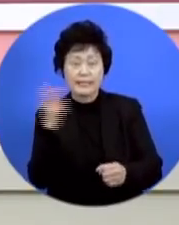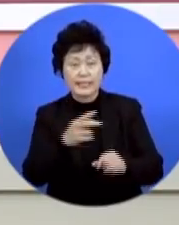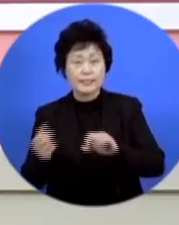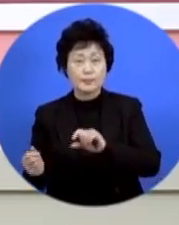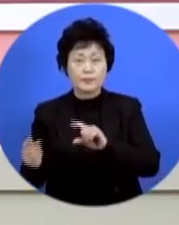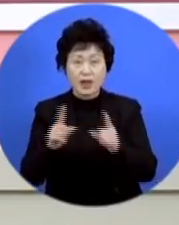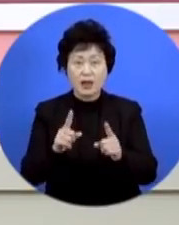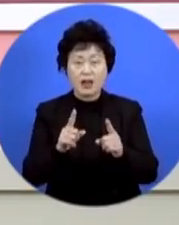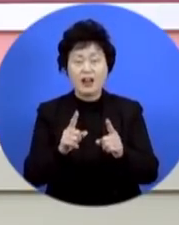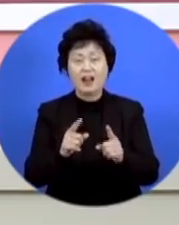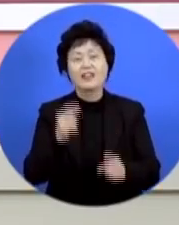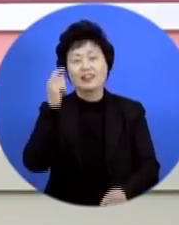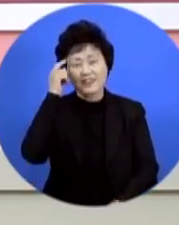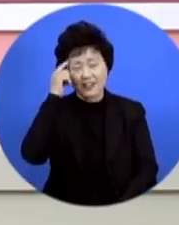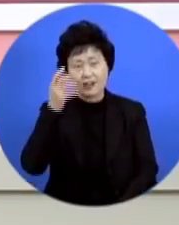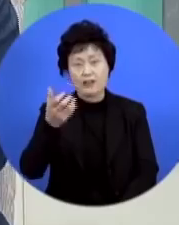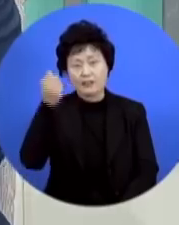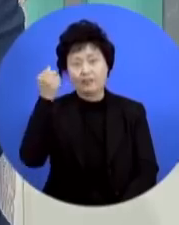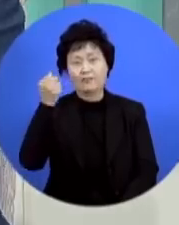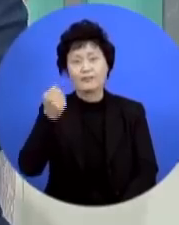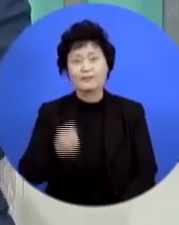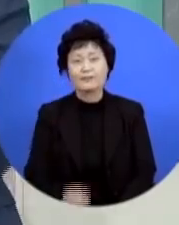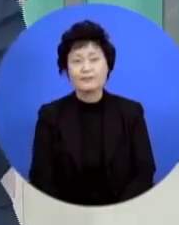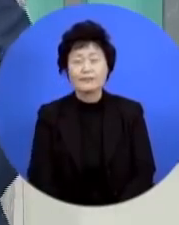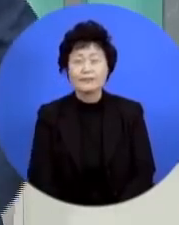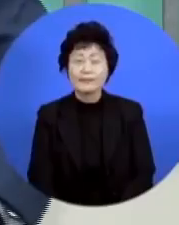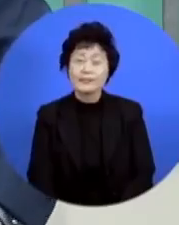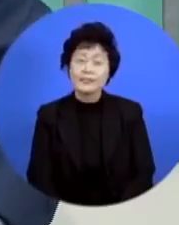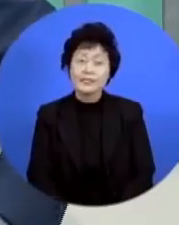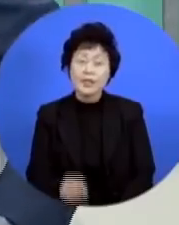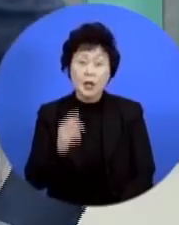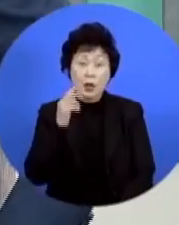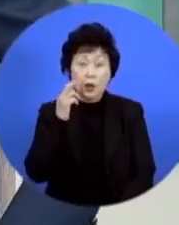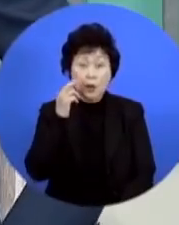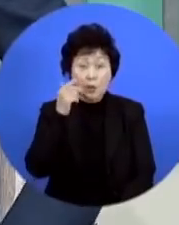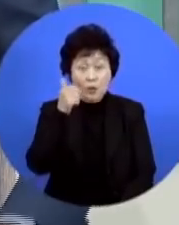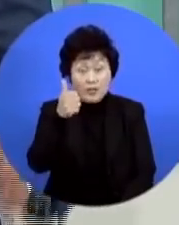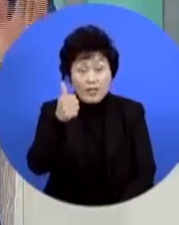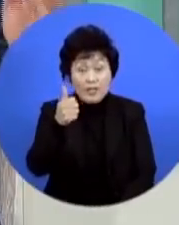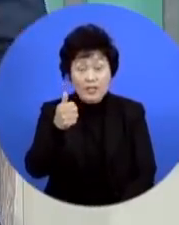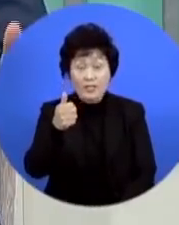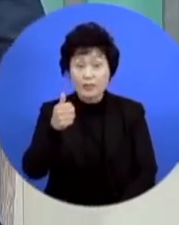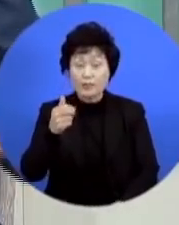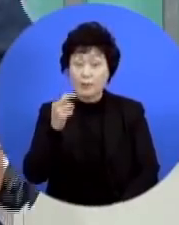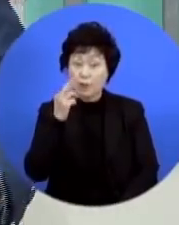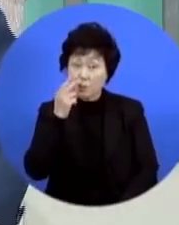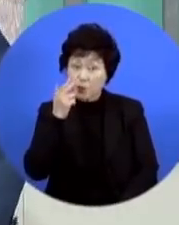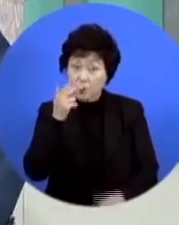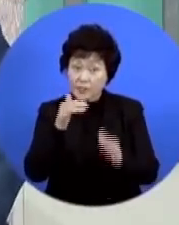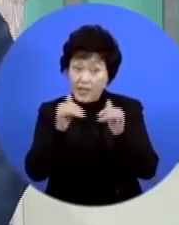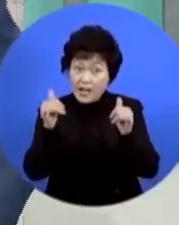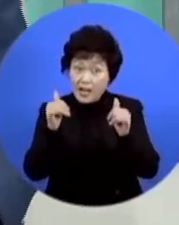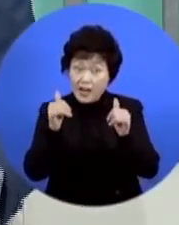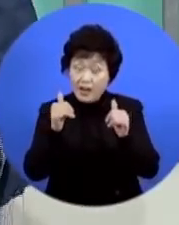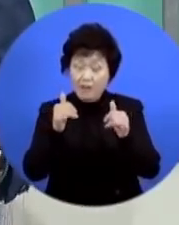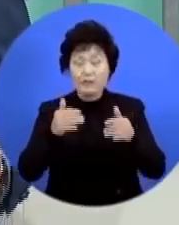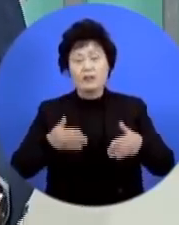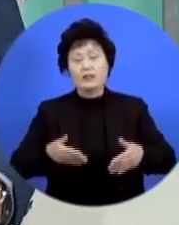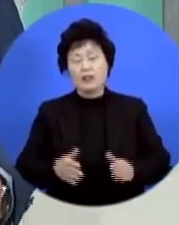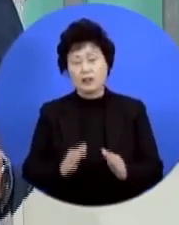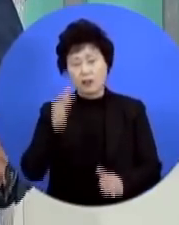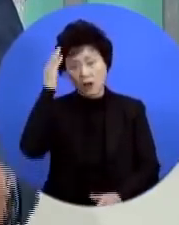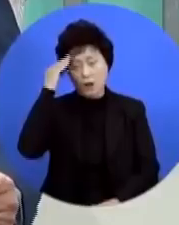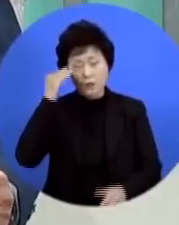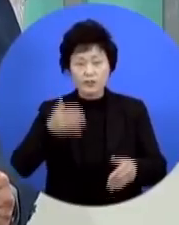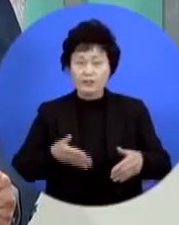빠지고 저는 그걸 믿습니다. 자 목사님 저 미국 출신이에요. 태어나긴 여기서 태어나셨어요, 그렇죠? 그 얘기 좀 해주세요. 어렸을